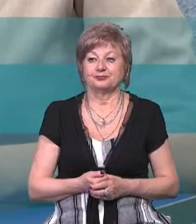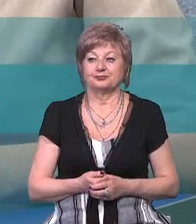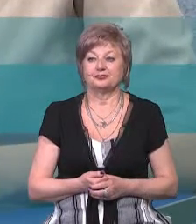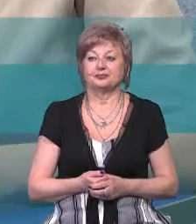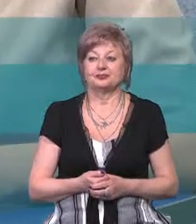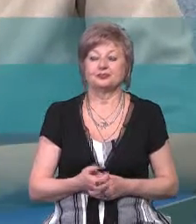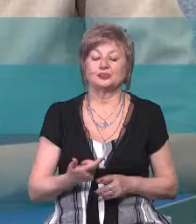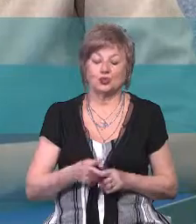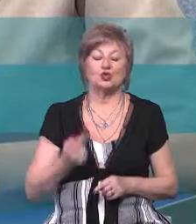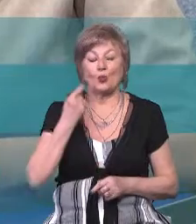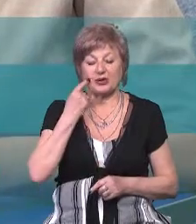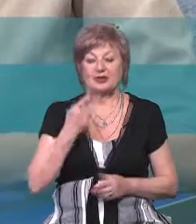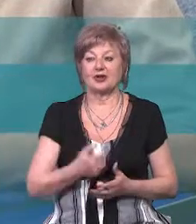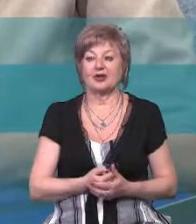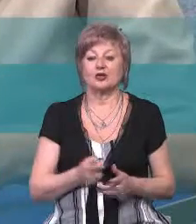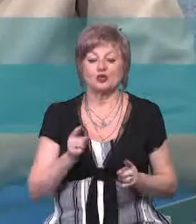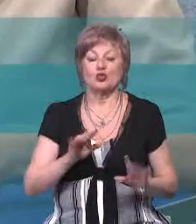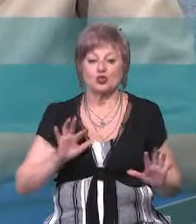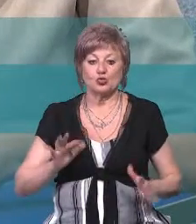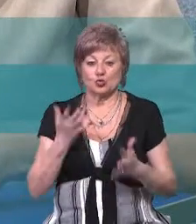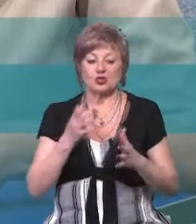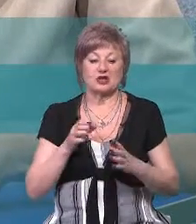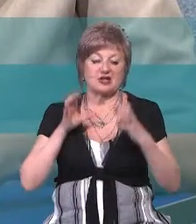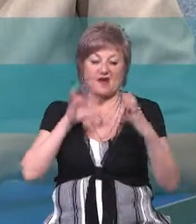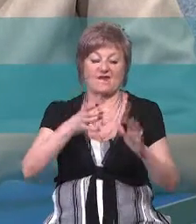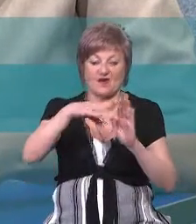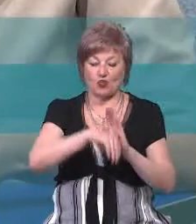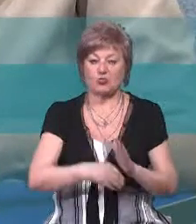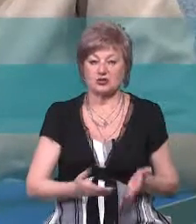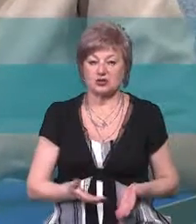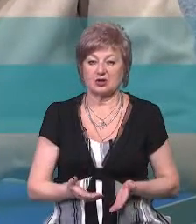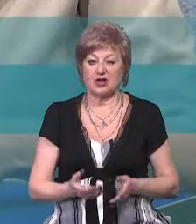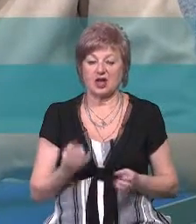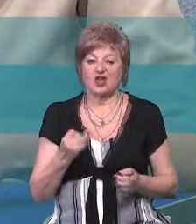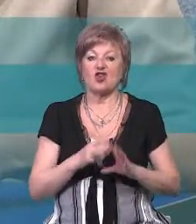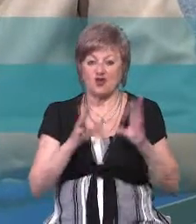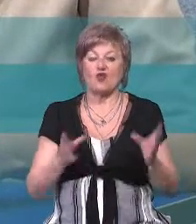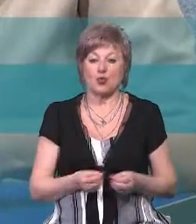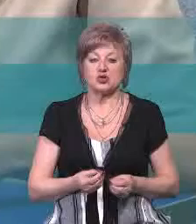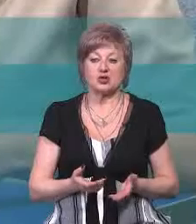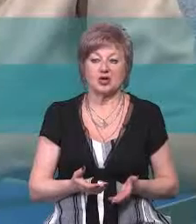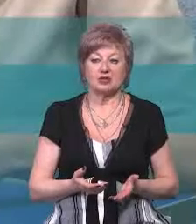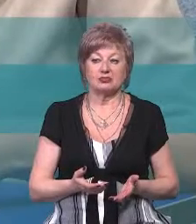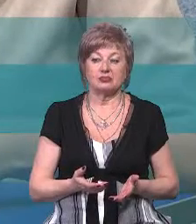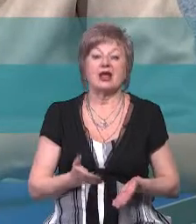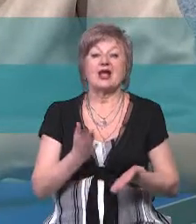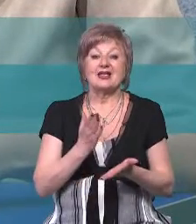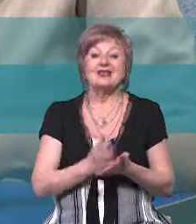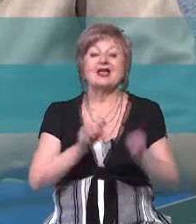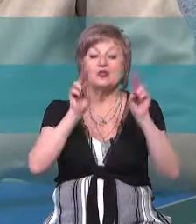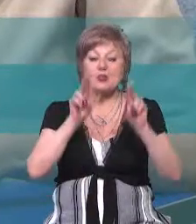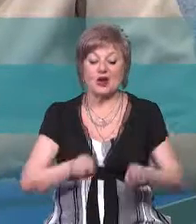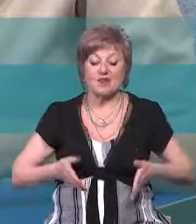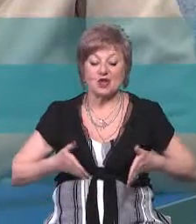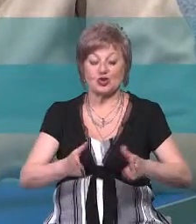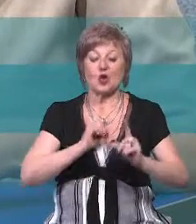викликає запитання. Дуже прикро, так. Те, що відбувається в громадському транспорті і взагалі з цими. Є правила дорожнього